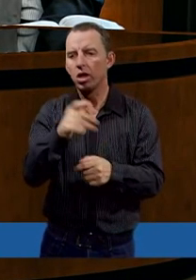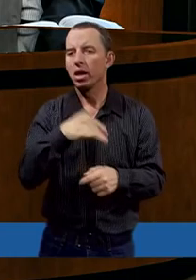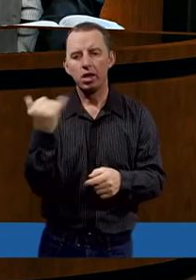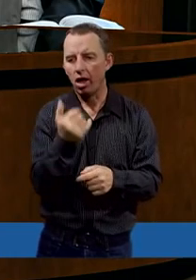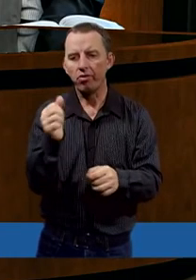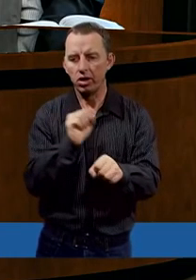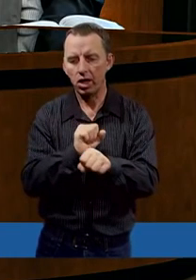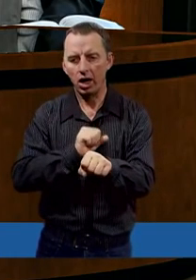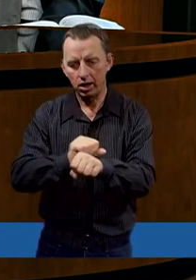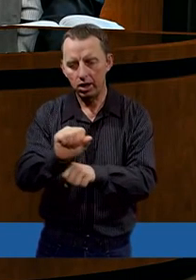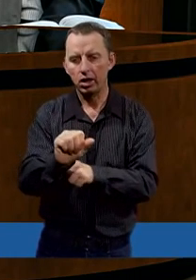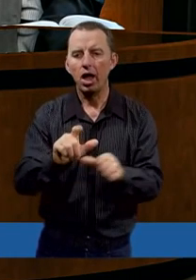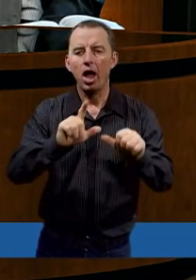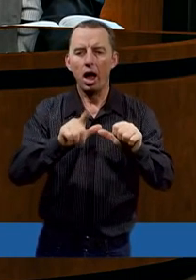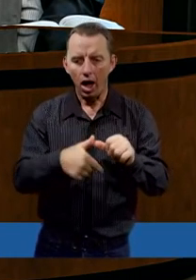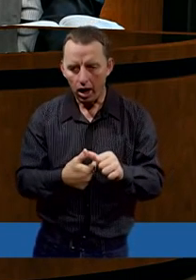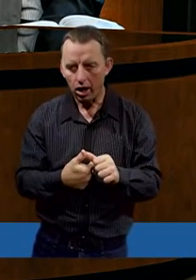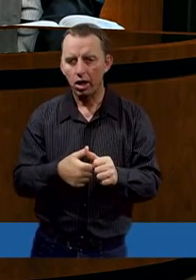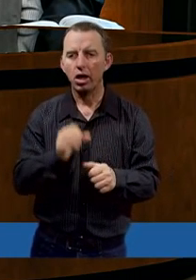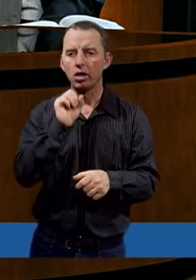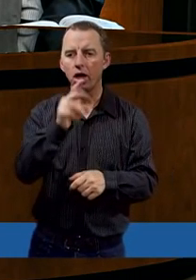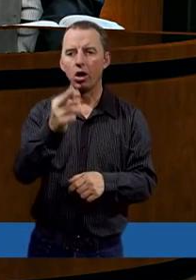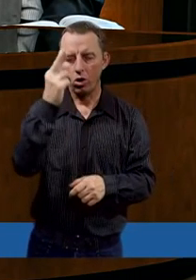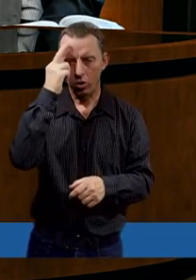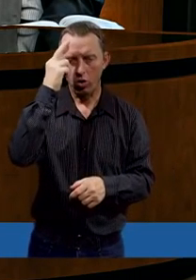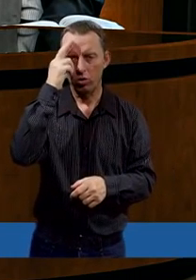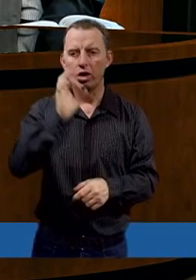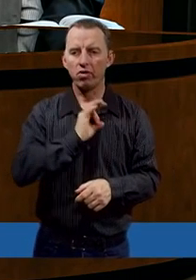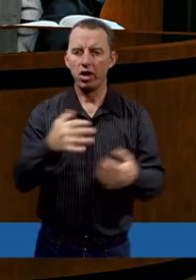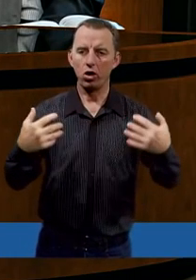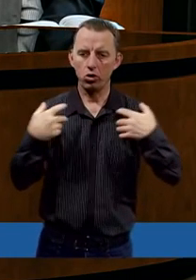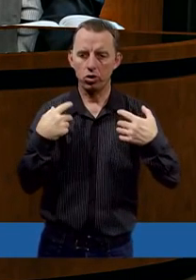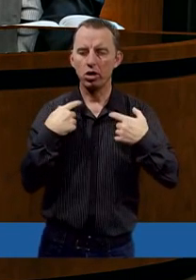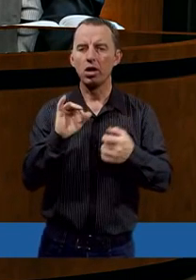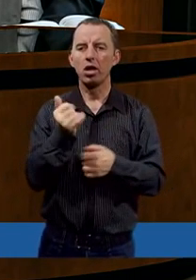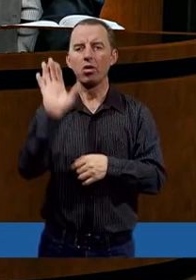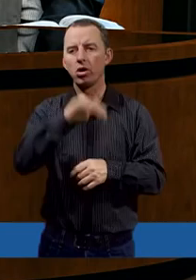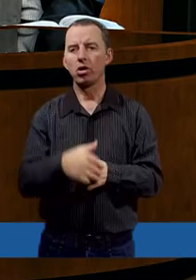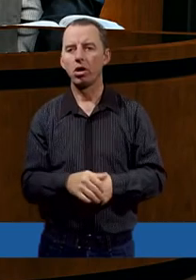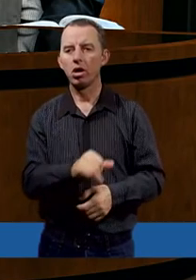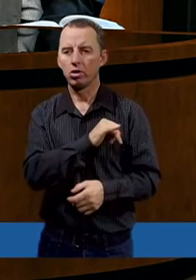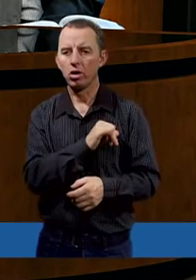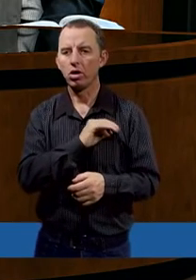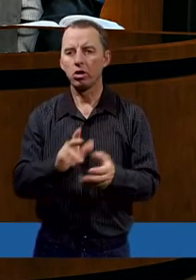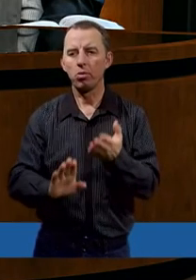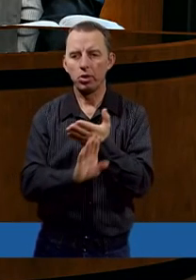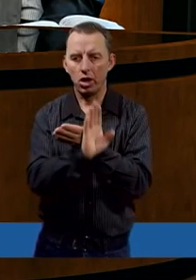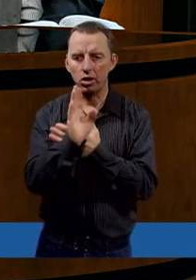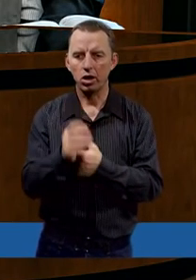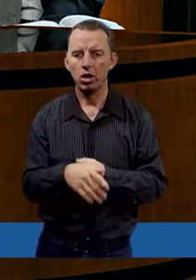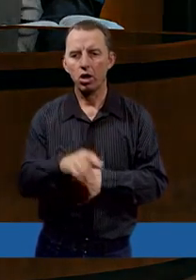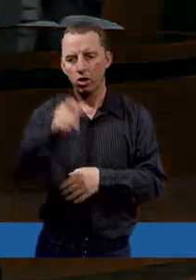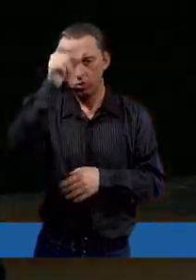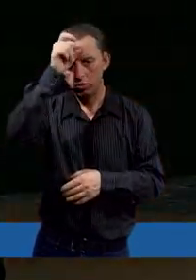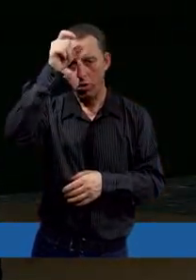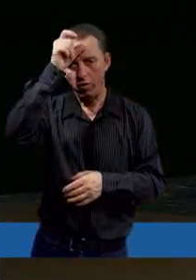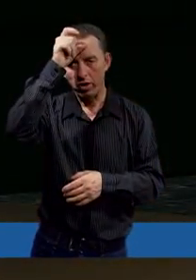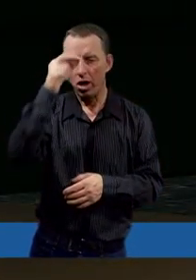jest, ale ja tak, jak ja rozumiem swojego życia, jak ja rozumiem z tego, w jaki sposób Pismo Święte przedstawia, że wtedy, kiedy